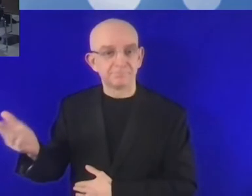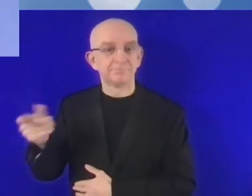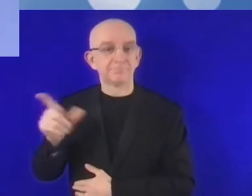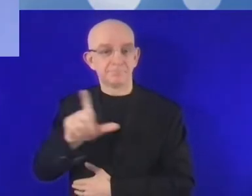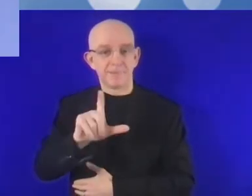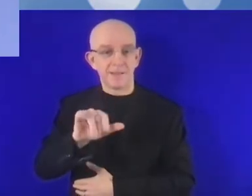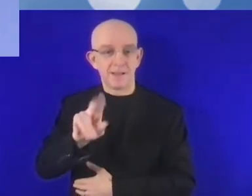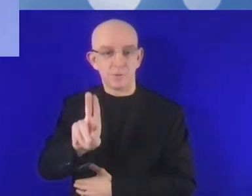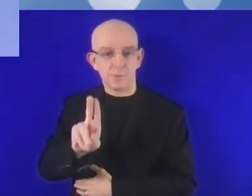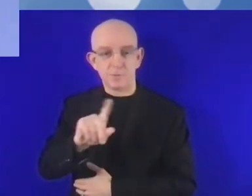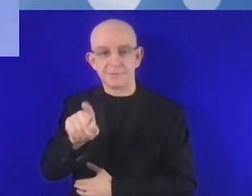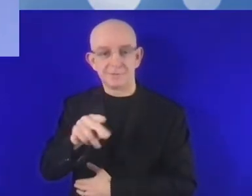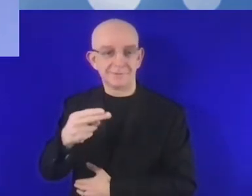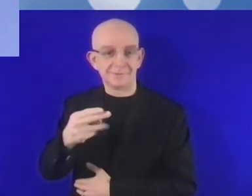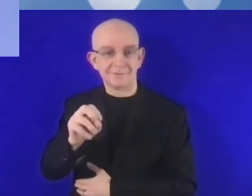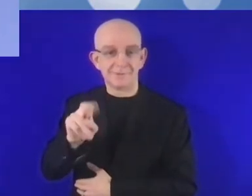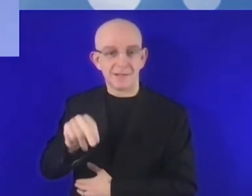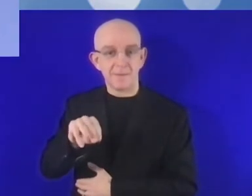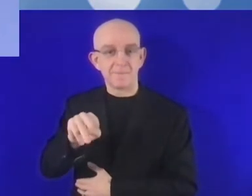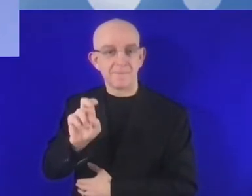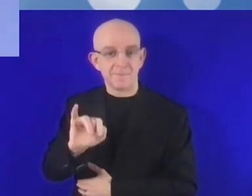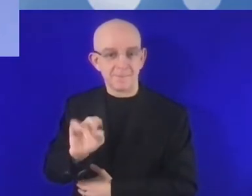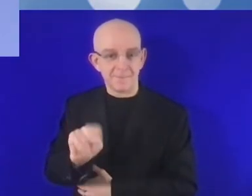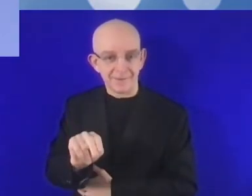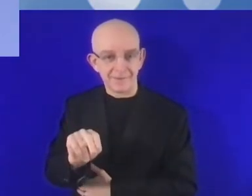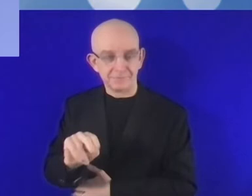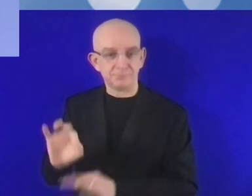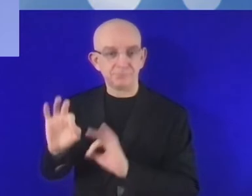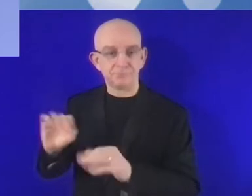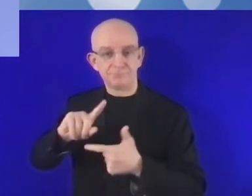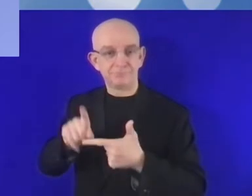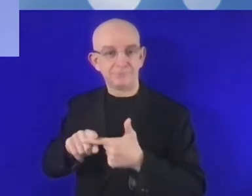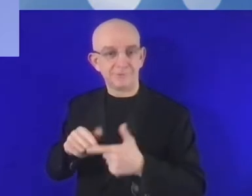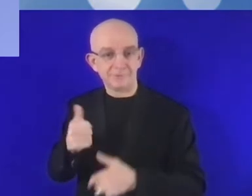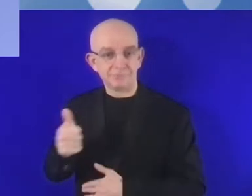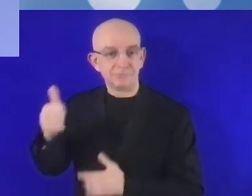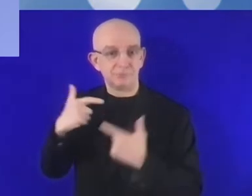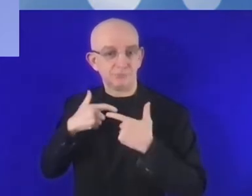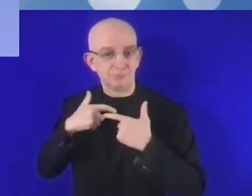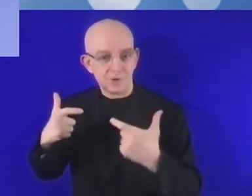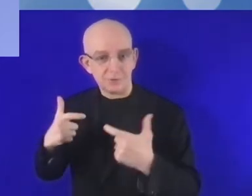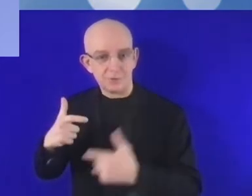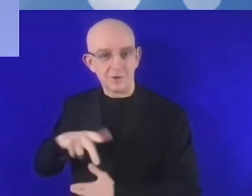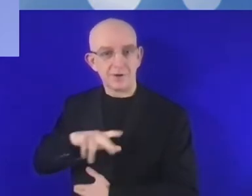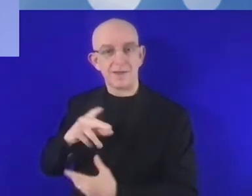لنائب الأمين العام للأمم المتحدة للشؤون الاجتماعية والاقتصادية.